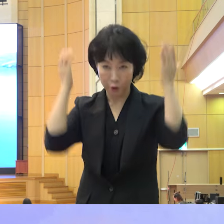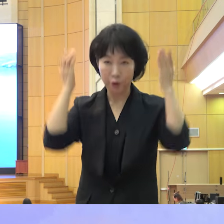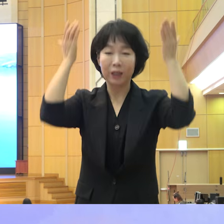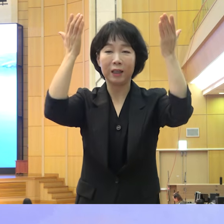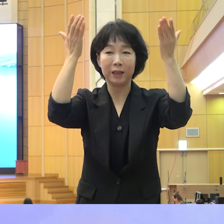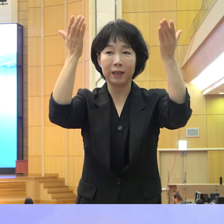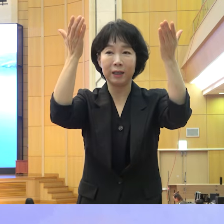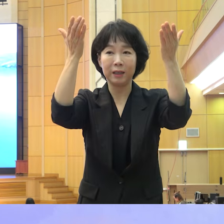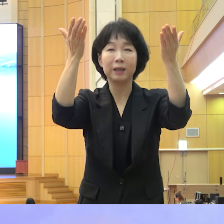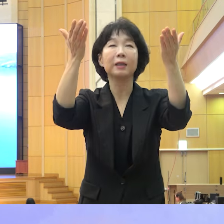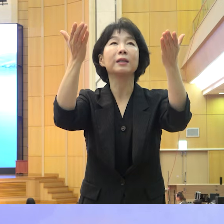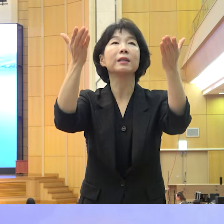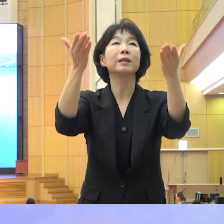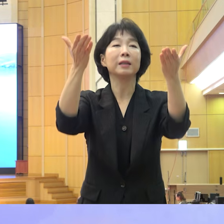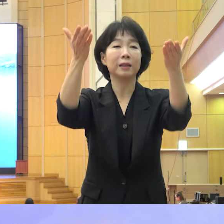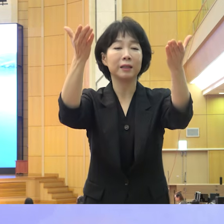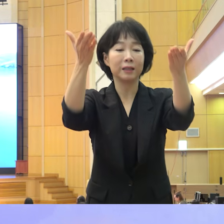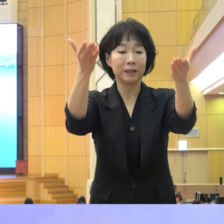붙들어주리